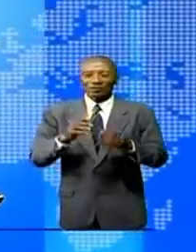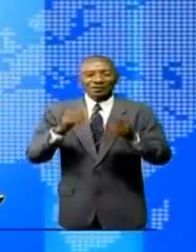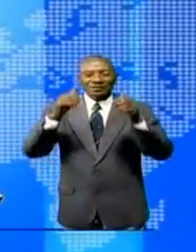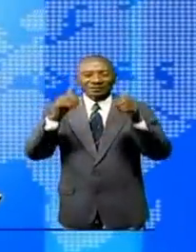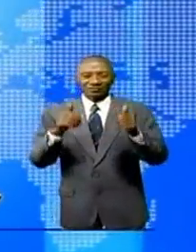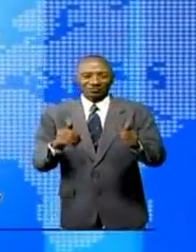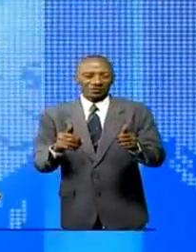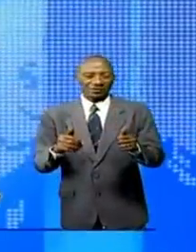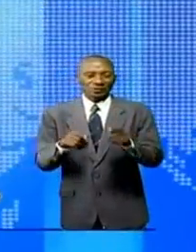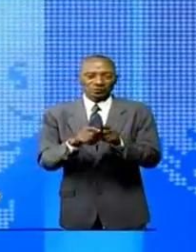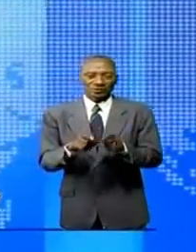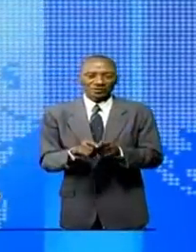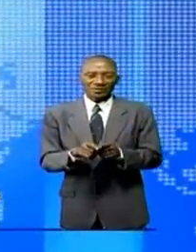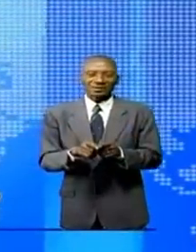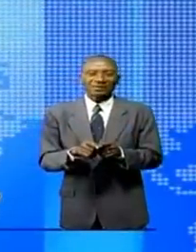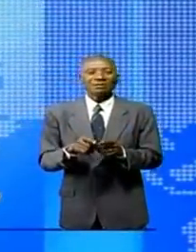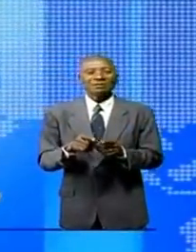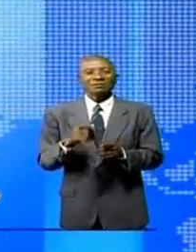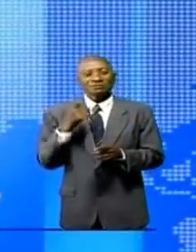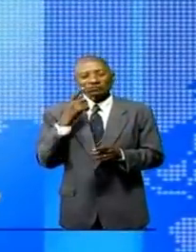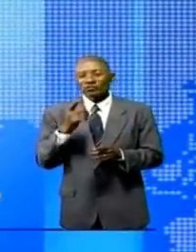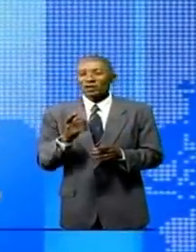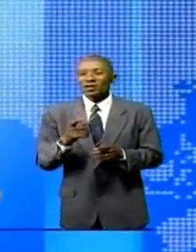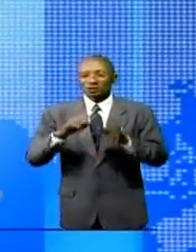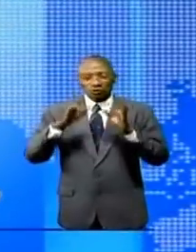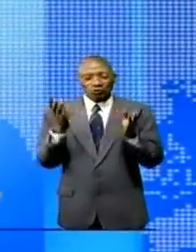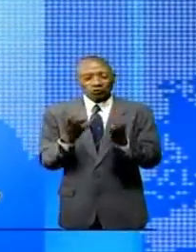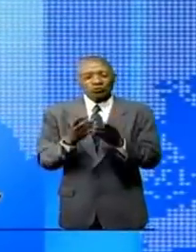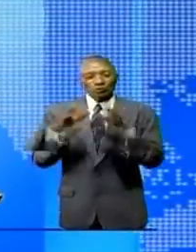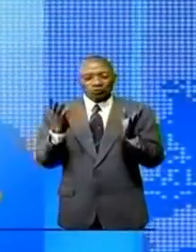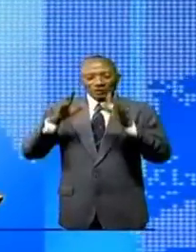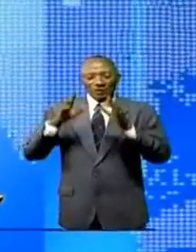l'État et toutes les institutions établies. C'est reparti.